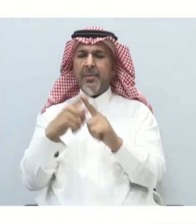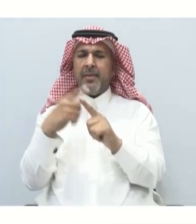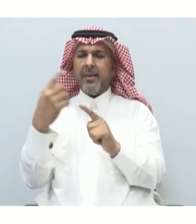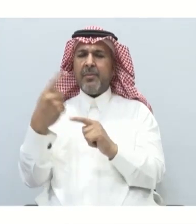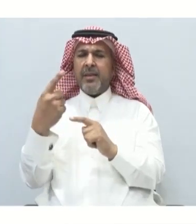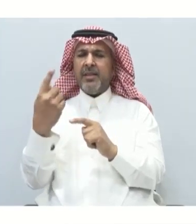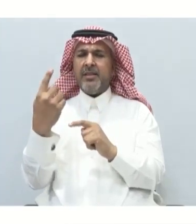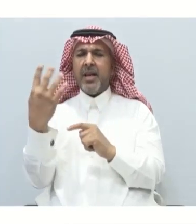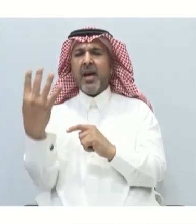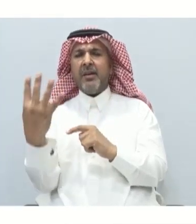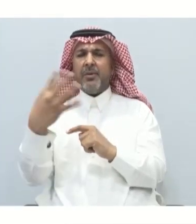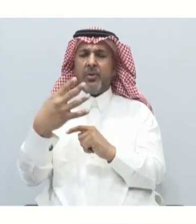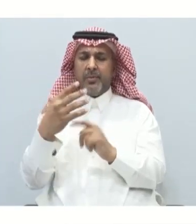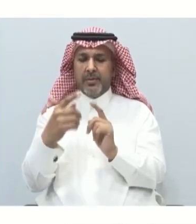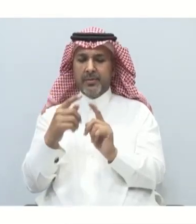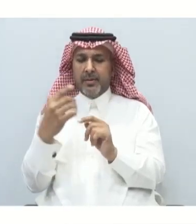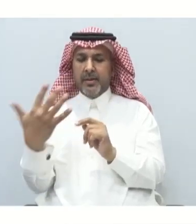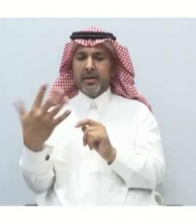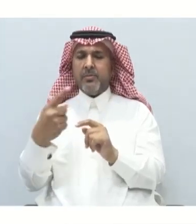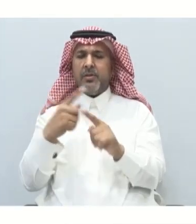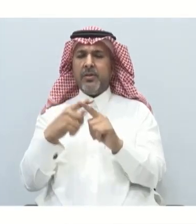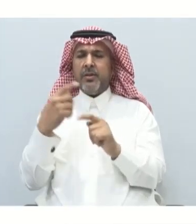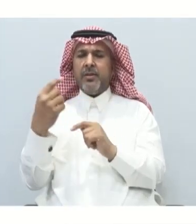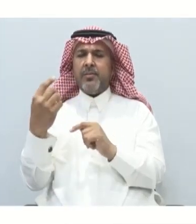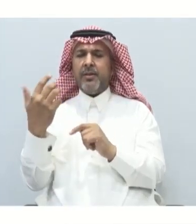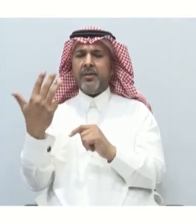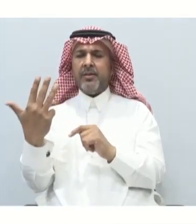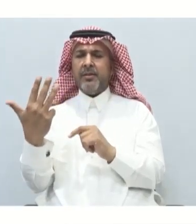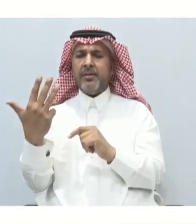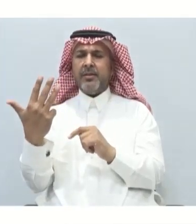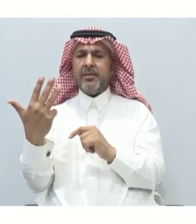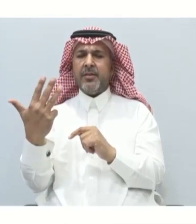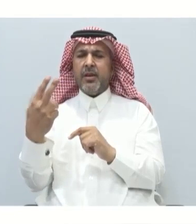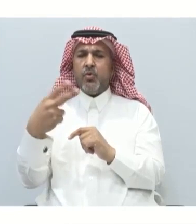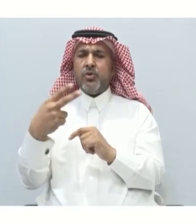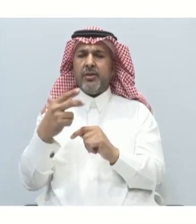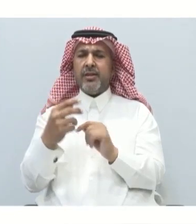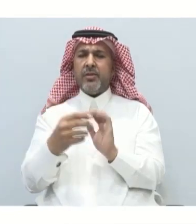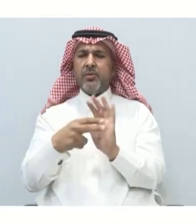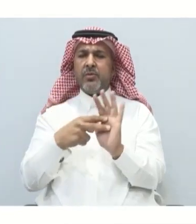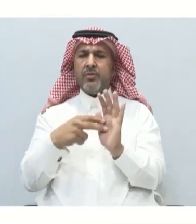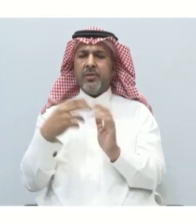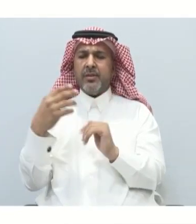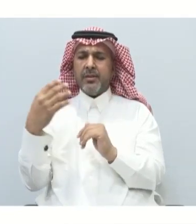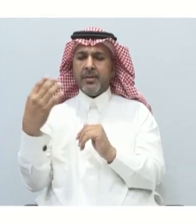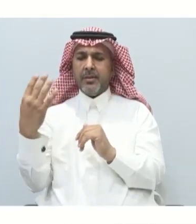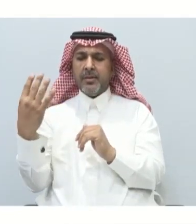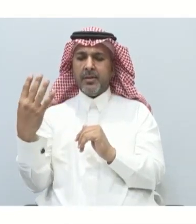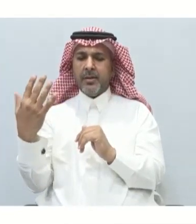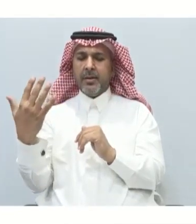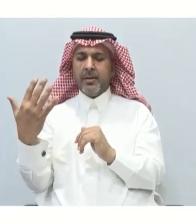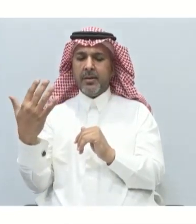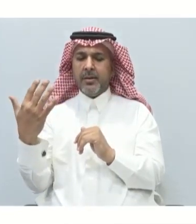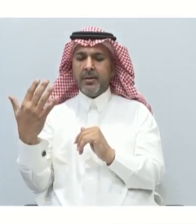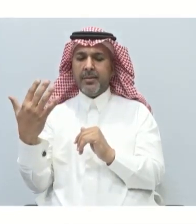فبضع 44 15 ضرب 9 حتكون 40035 بس